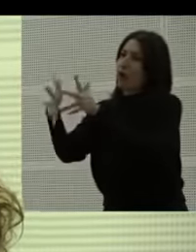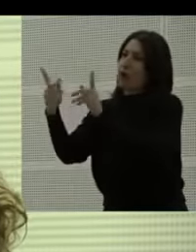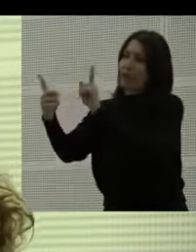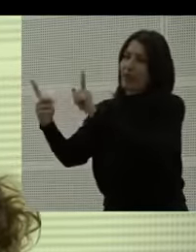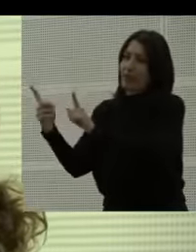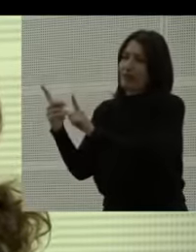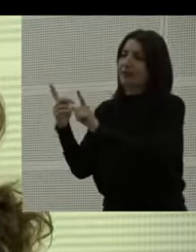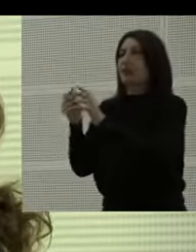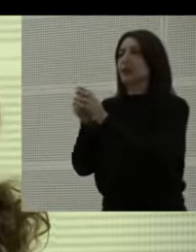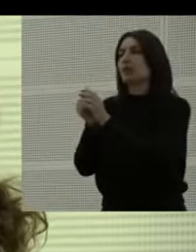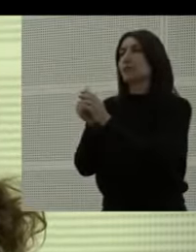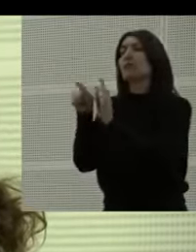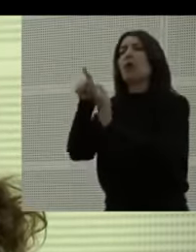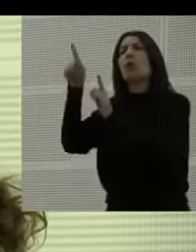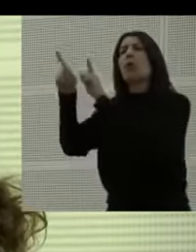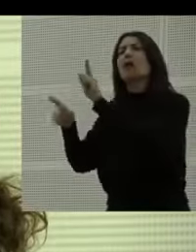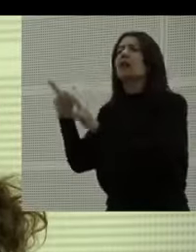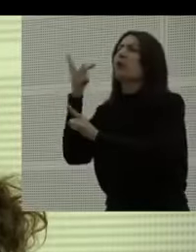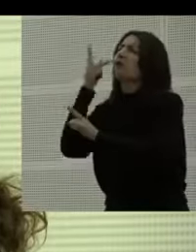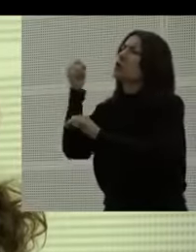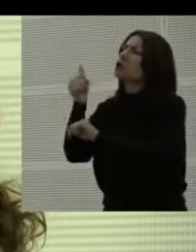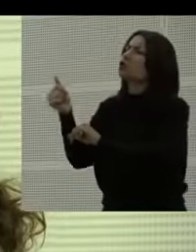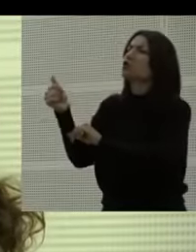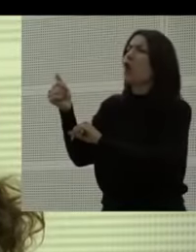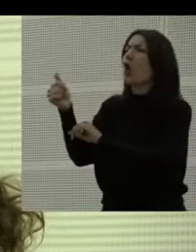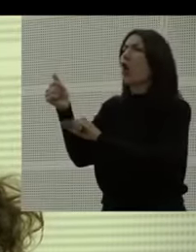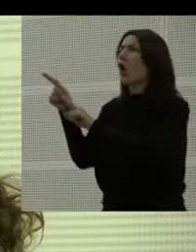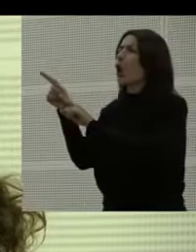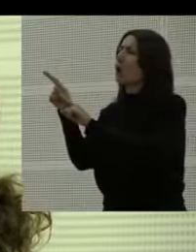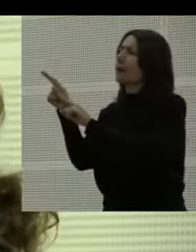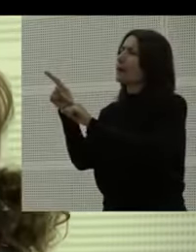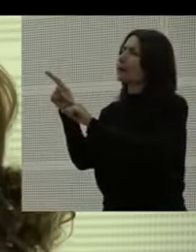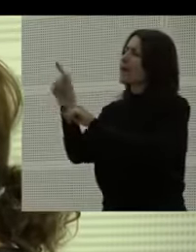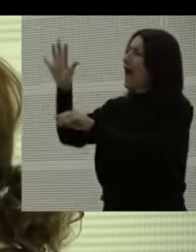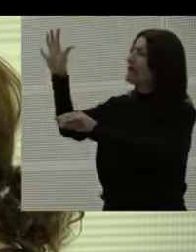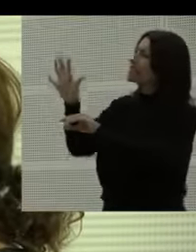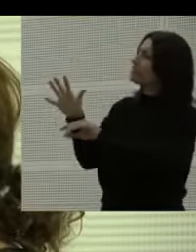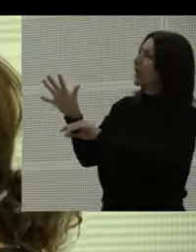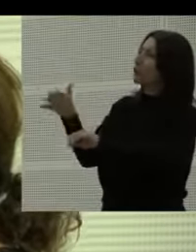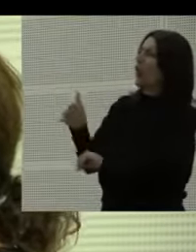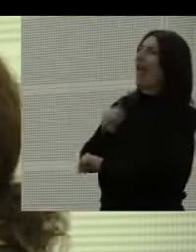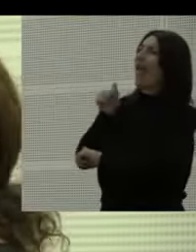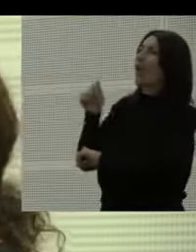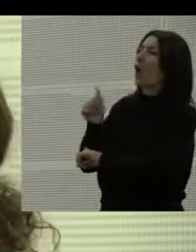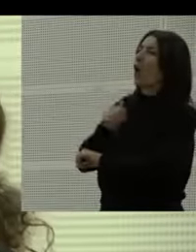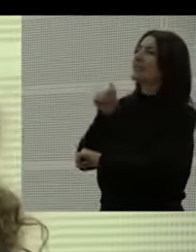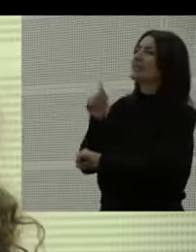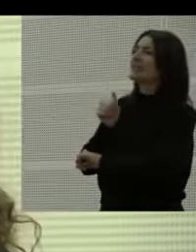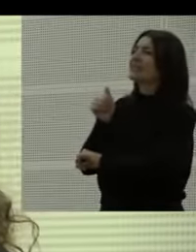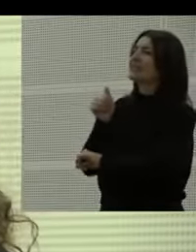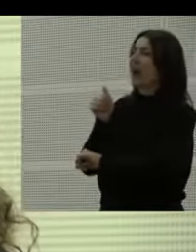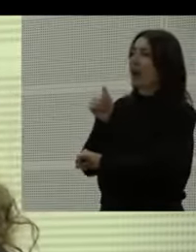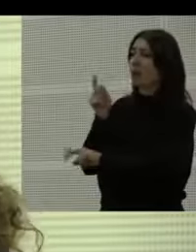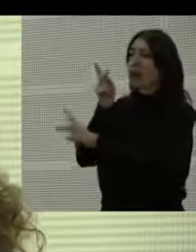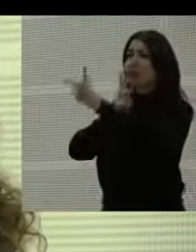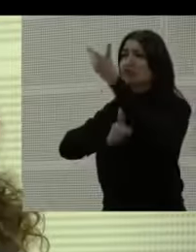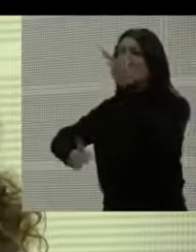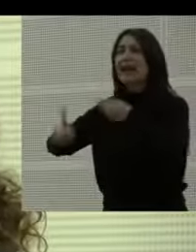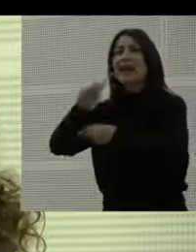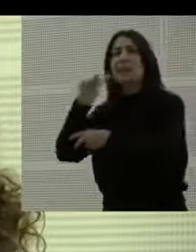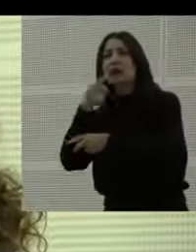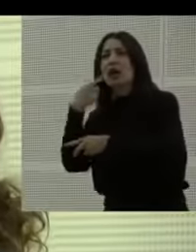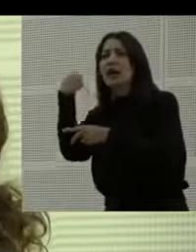che vedono solo il lato quasi egoista di chi cerca di migliorare la sua fortuna, non pensano